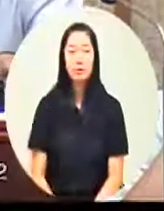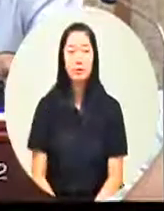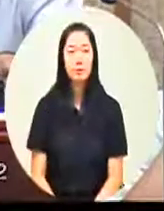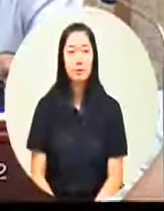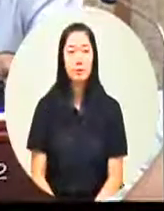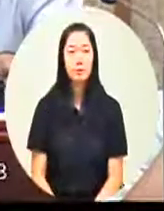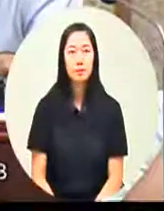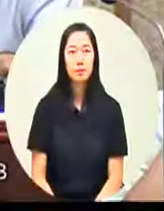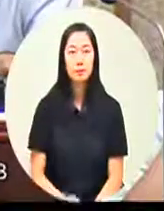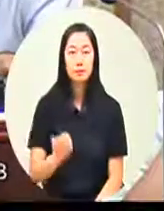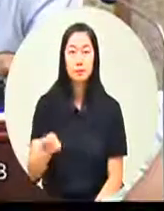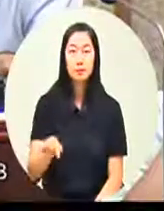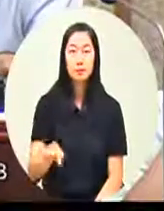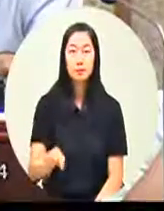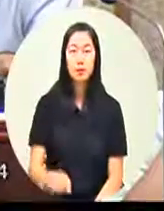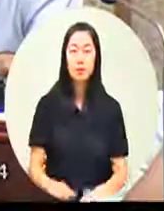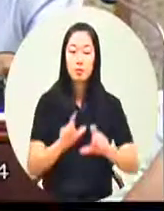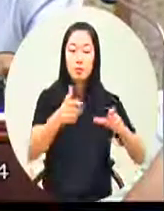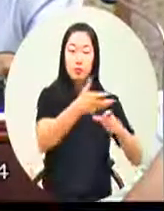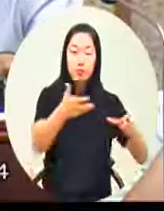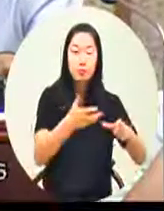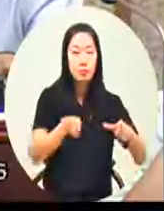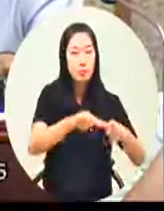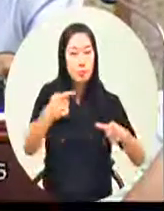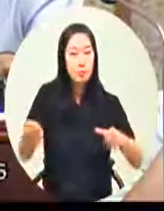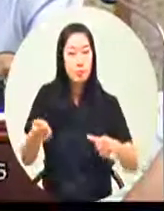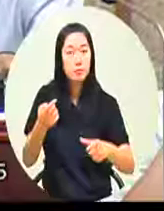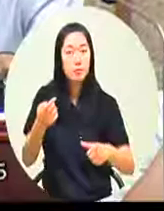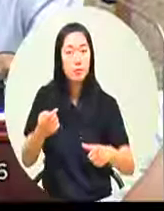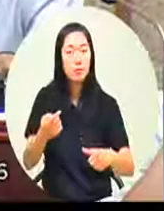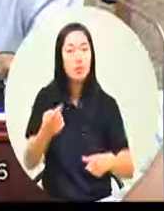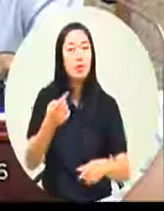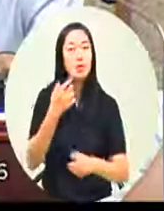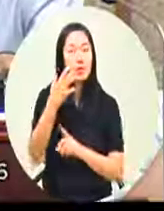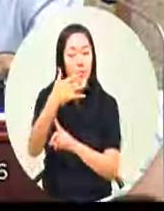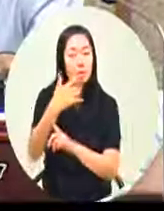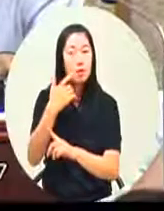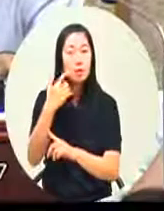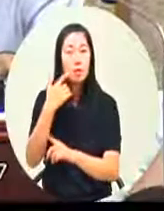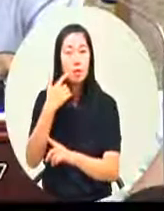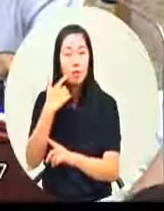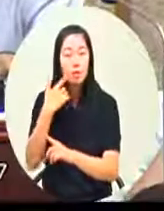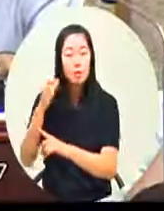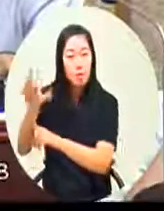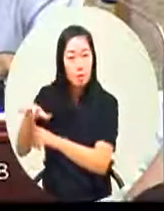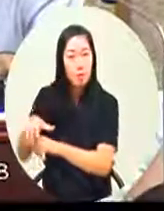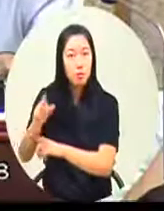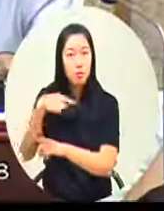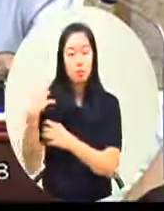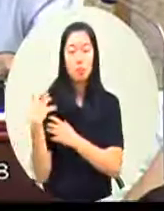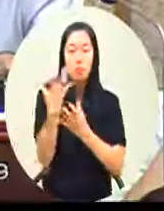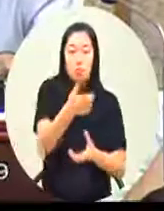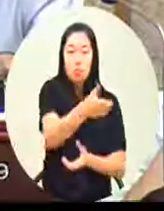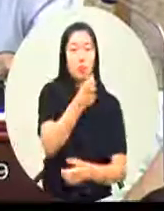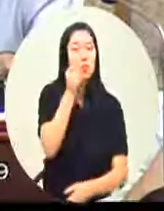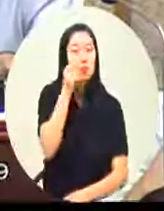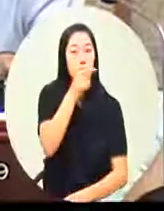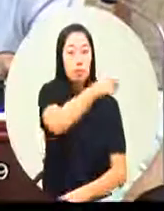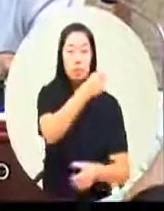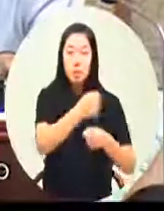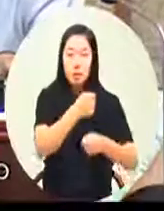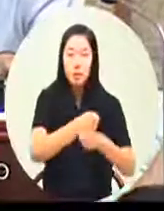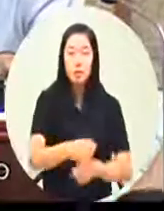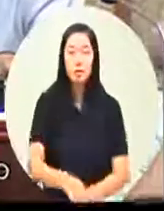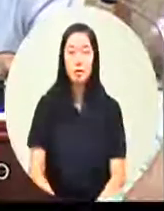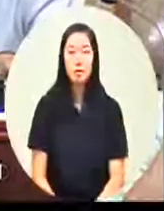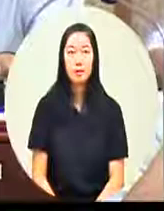我们捷运大湖然后延伸到旗美的部分，这一部分是由台南市政府这一边来做，那所以不是 整个那